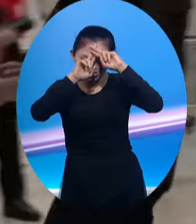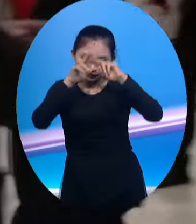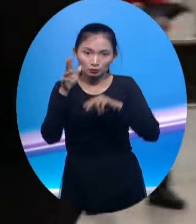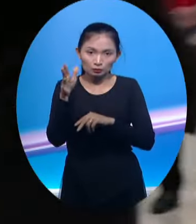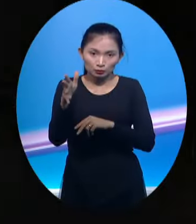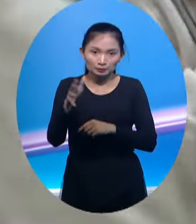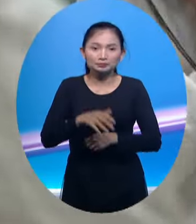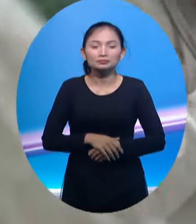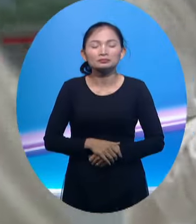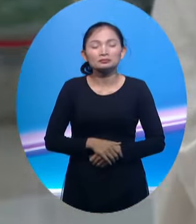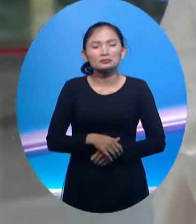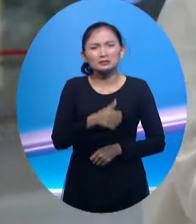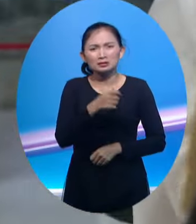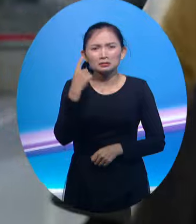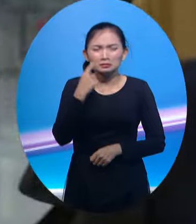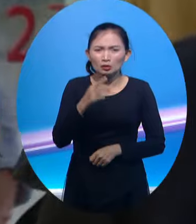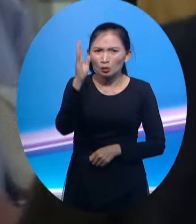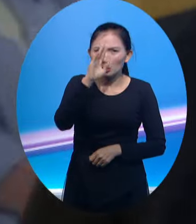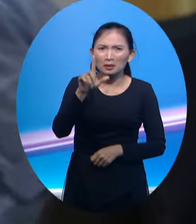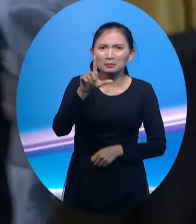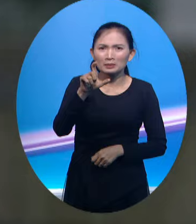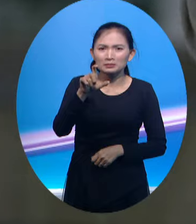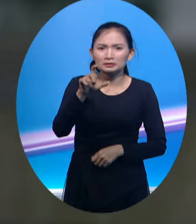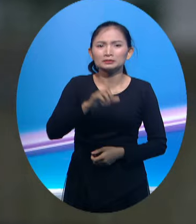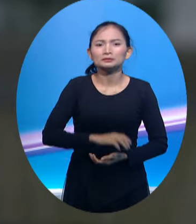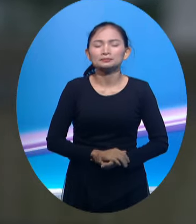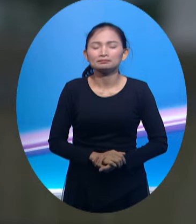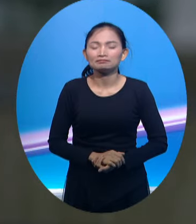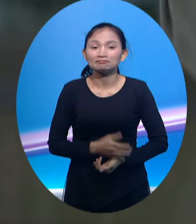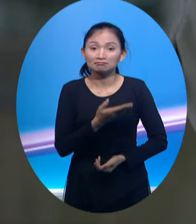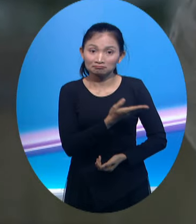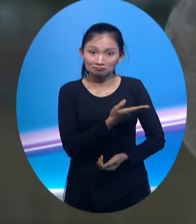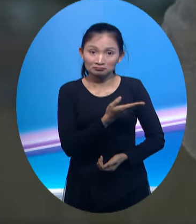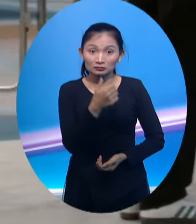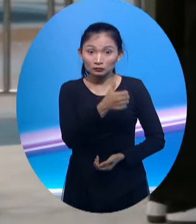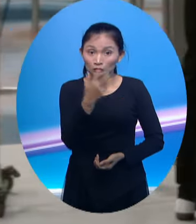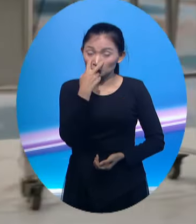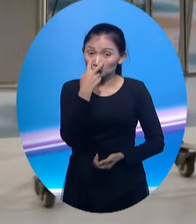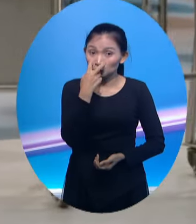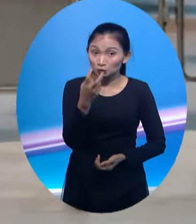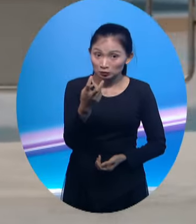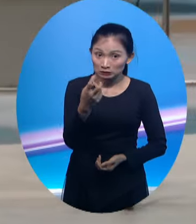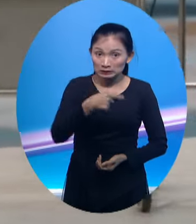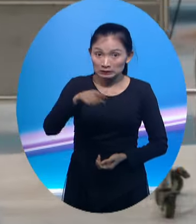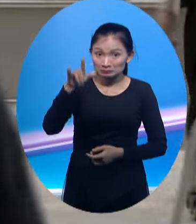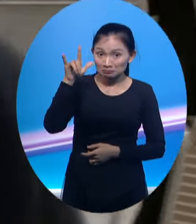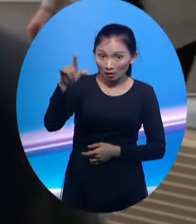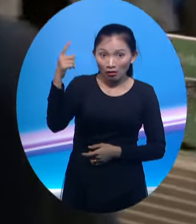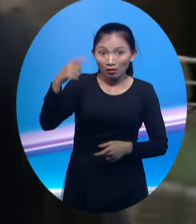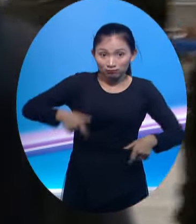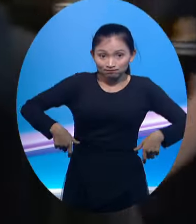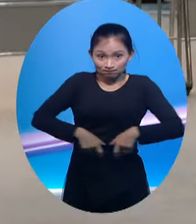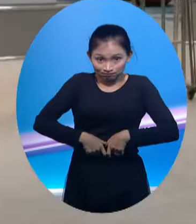Thái Lan số người bị thương lên đến hơn 70 người vụ việc là lời cảnh báo cho hành khách về sự cần thiết của việc thắt dây an toàn trong chuyến